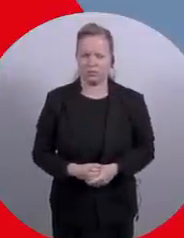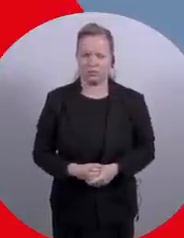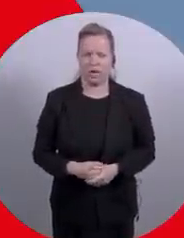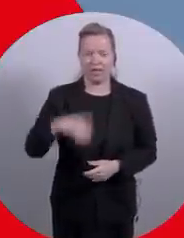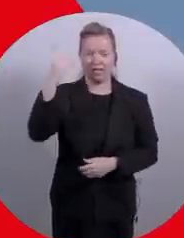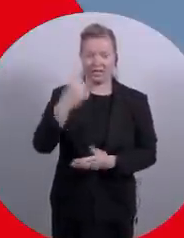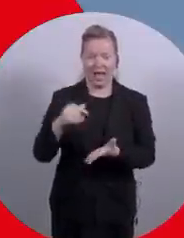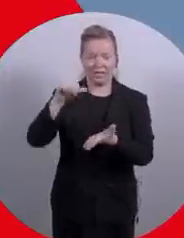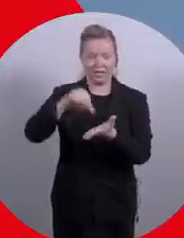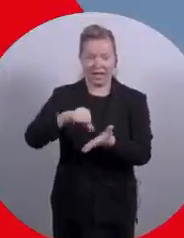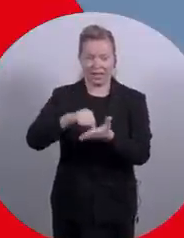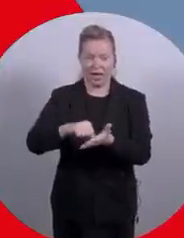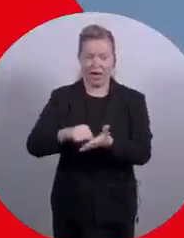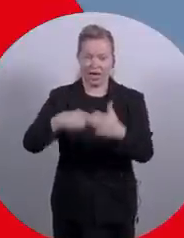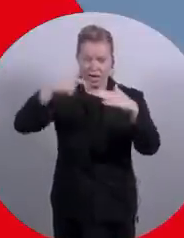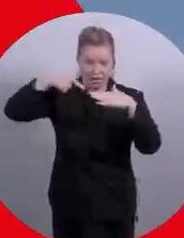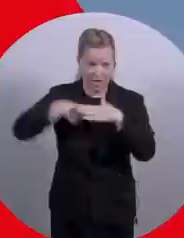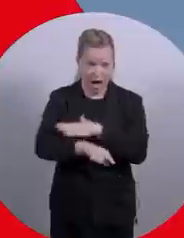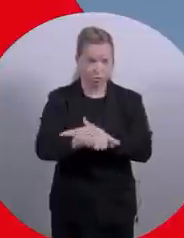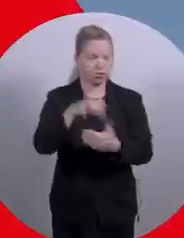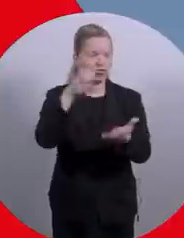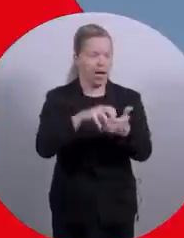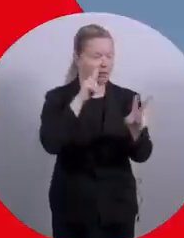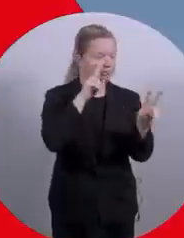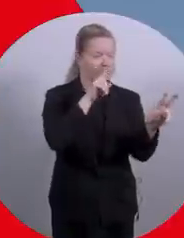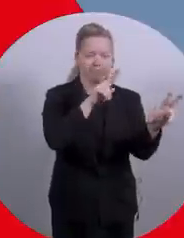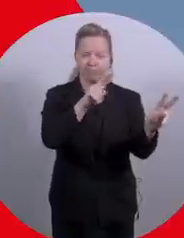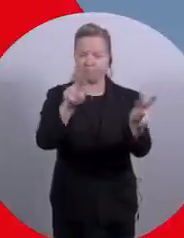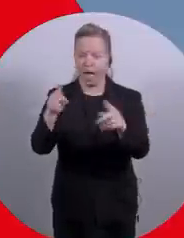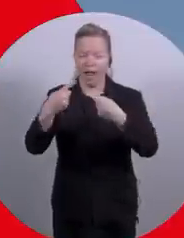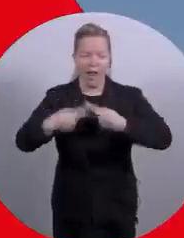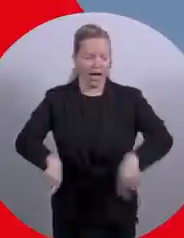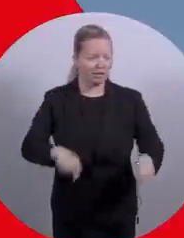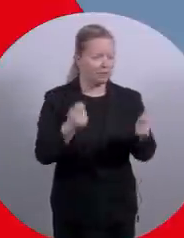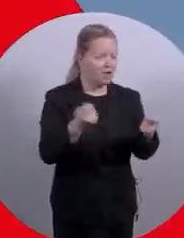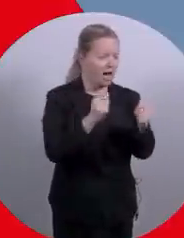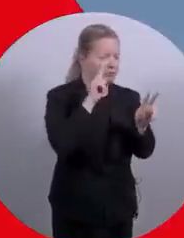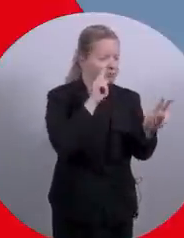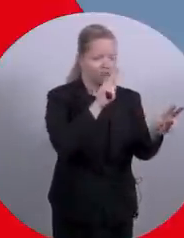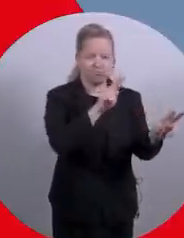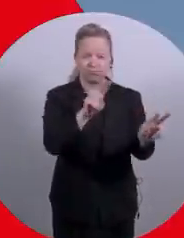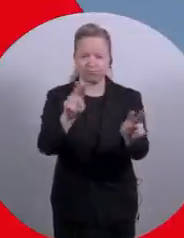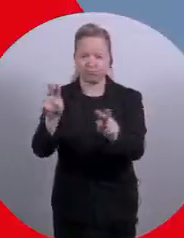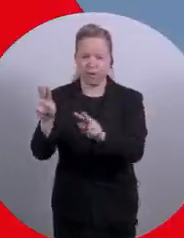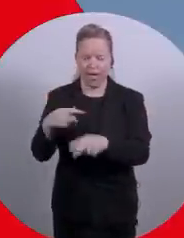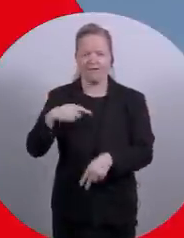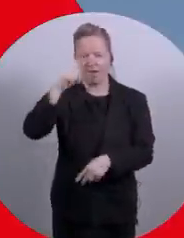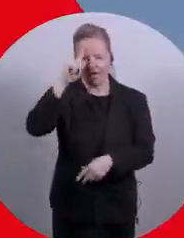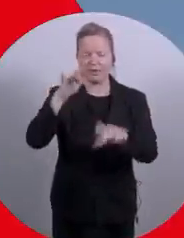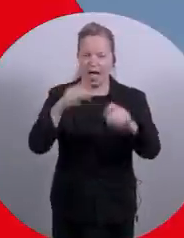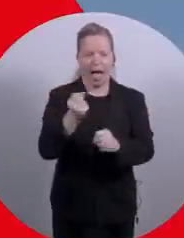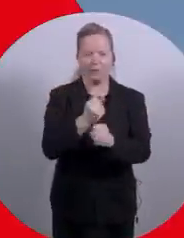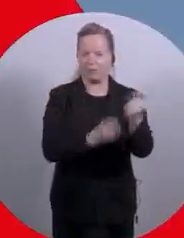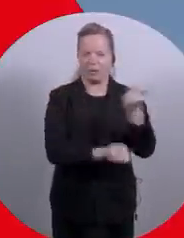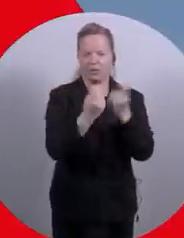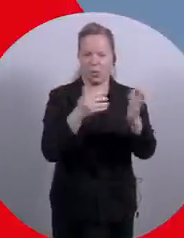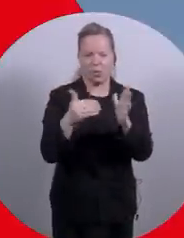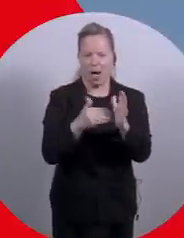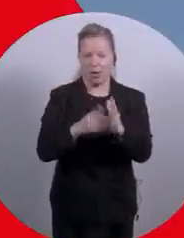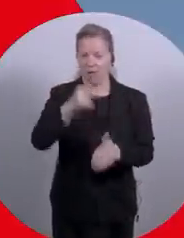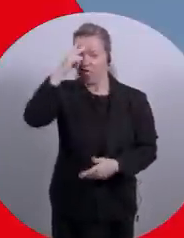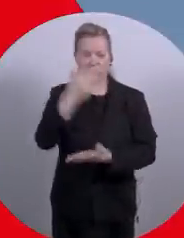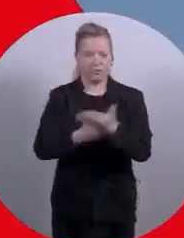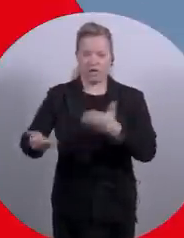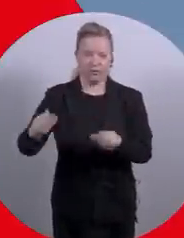design-zentrum mit offenen Augen durch die Stadt gehen wird und durchs landfahrt weiß dass wir in allen Bereichen Arbeitsmigration brauchen volkswirtschaftlich